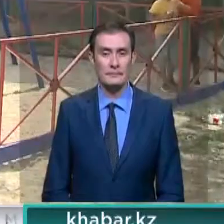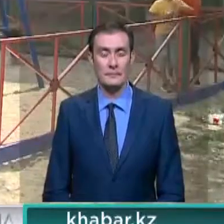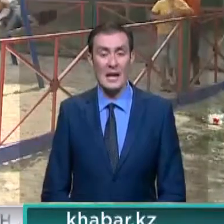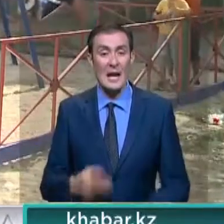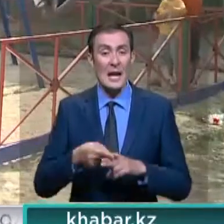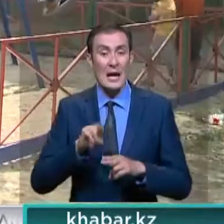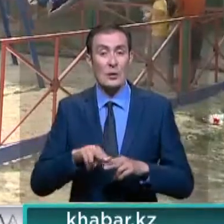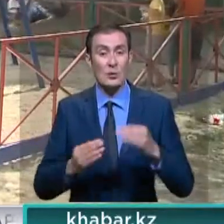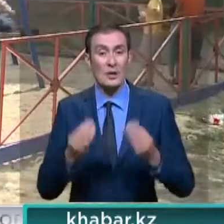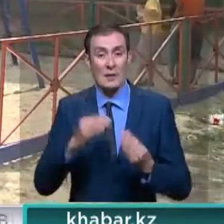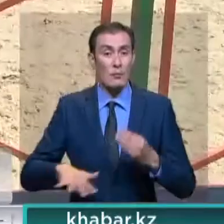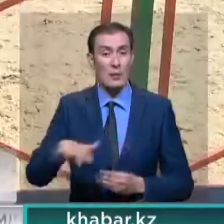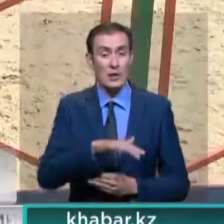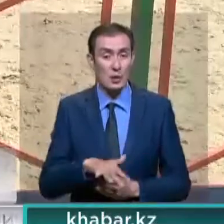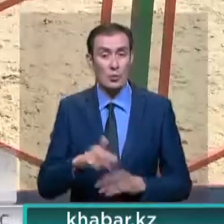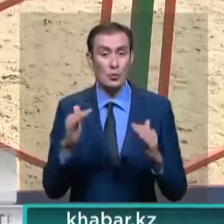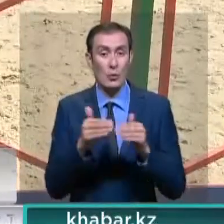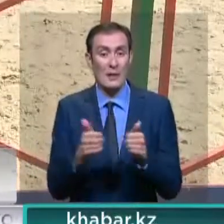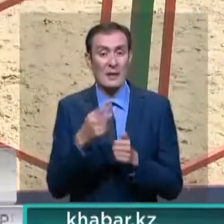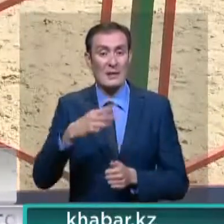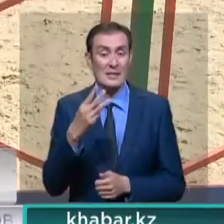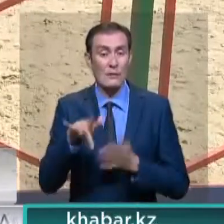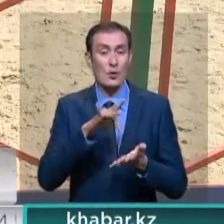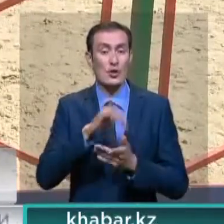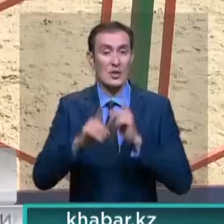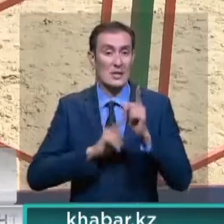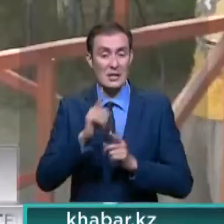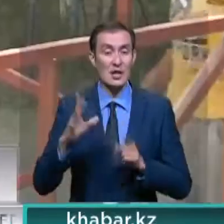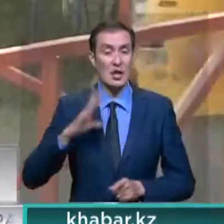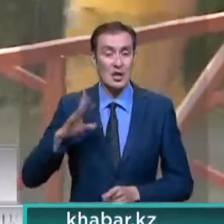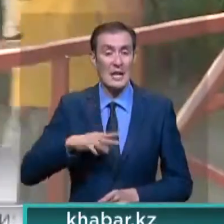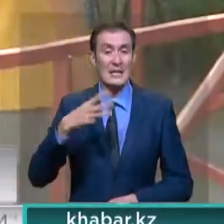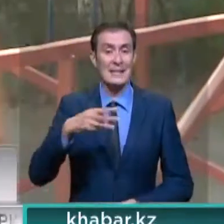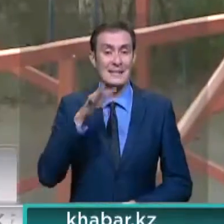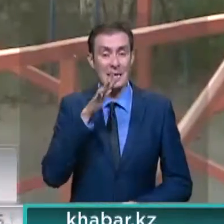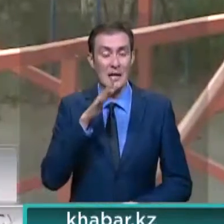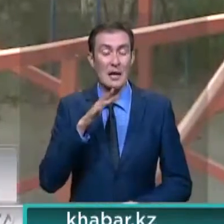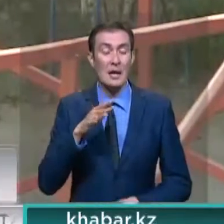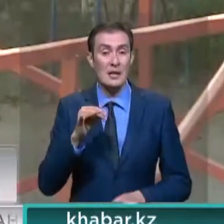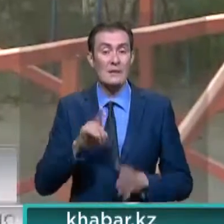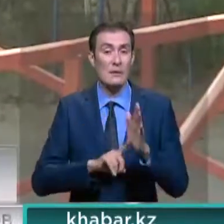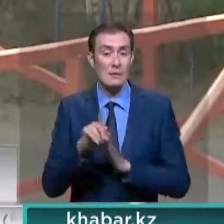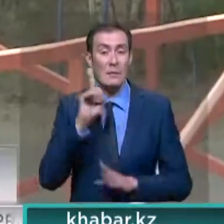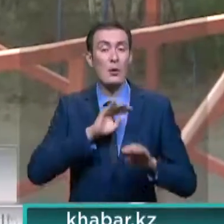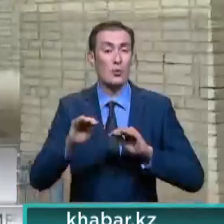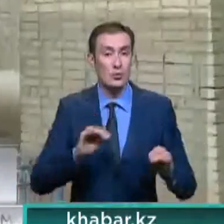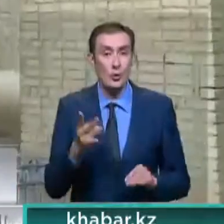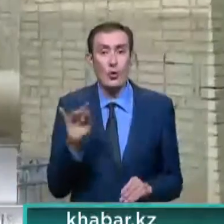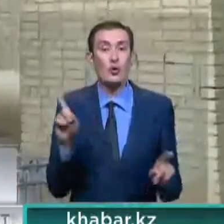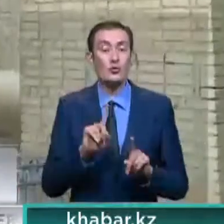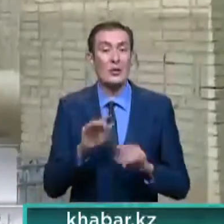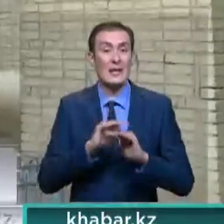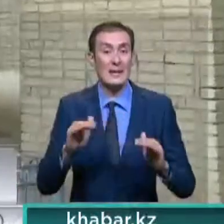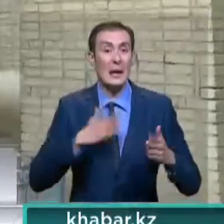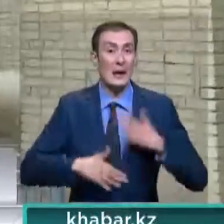Эту детскую площадку по улице Победы у дома номер 23 в Жезказгане жители ждали 30 лет. Весной пустырь наконец благоустроили, но то, что для